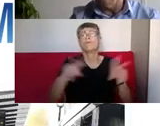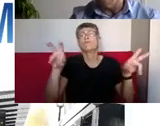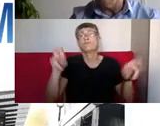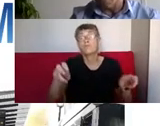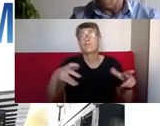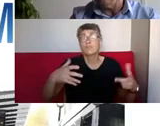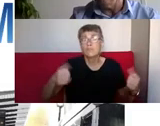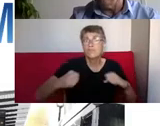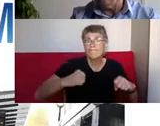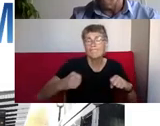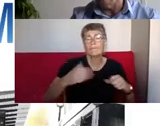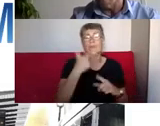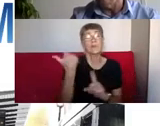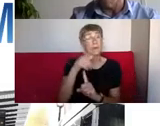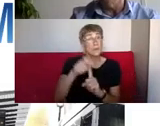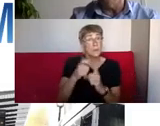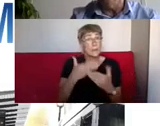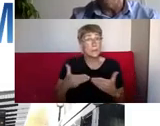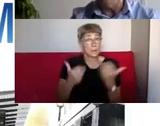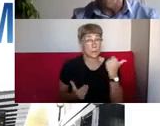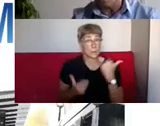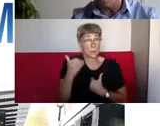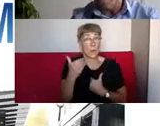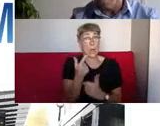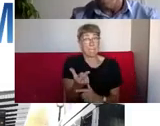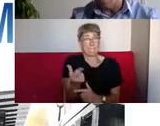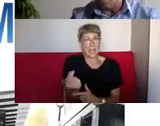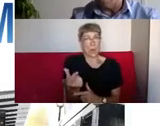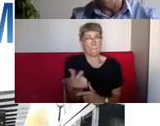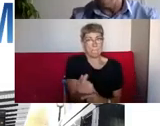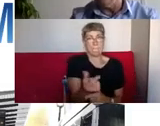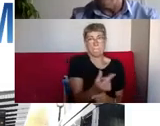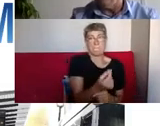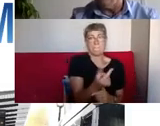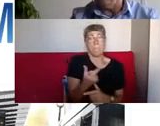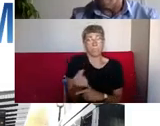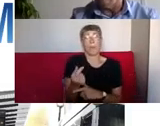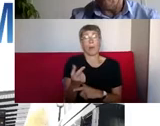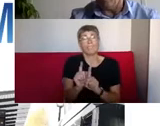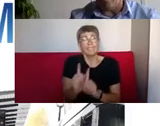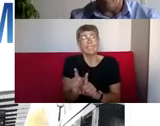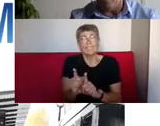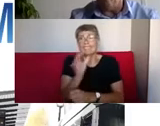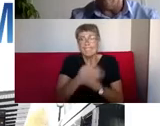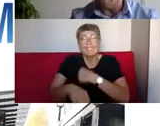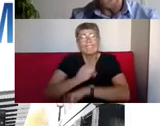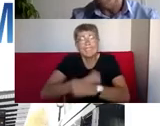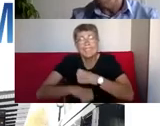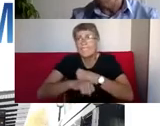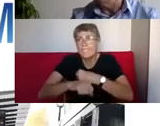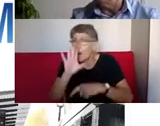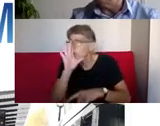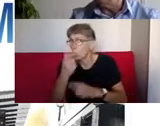simplement des personnes en situation de handicap que l'on va mettre en binôme et qui vont partir démarcher dans des rues que l'on aura